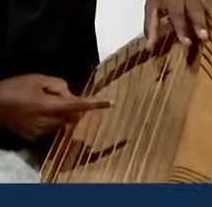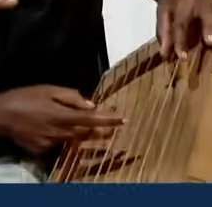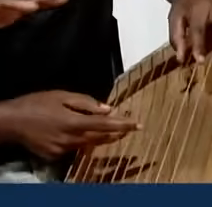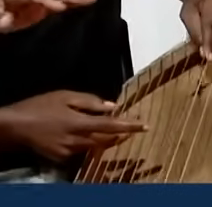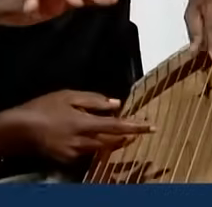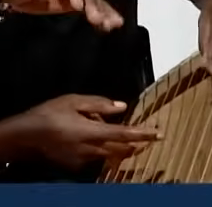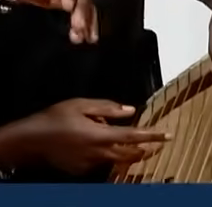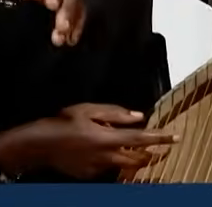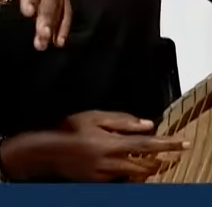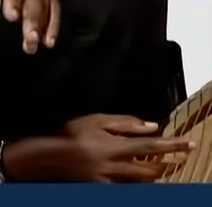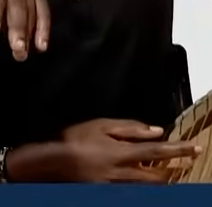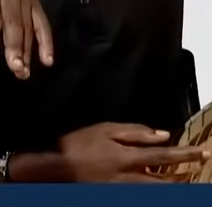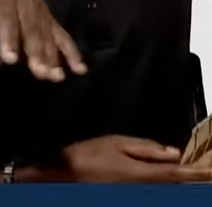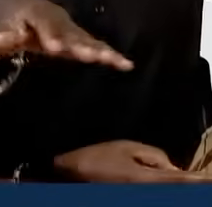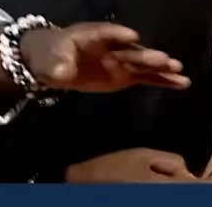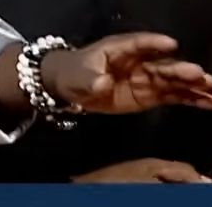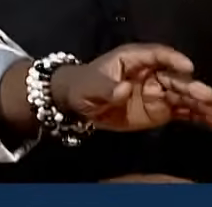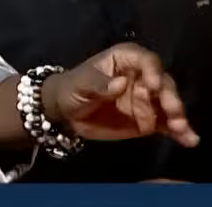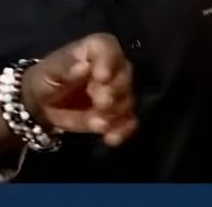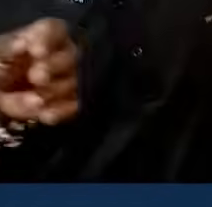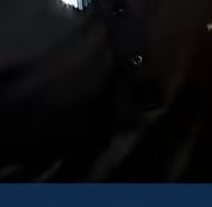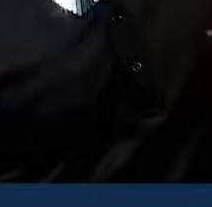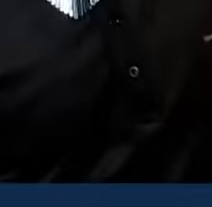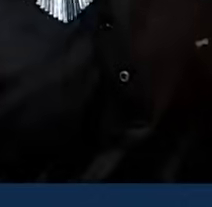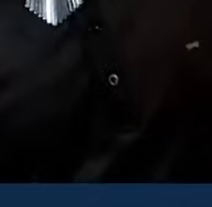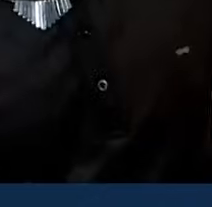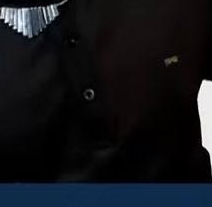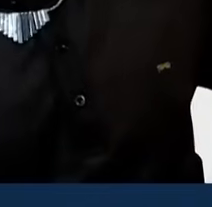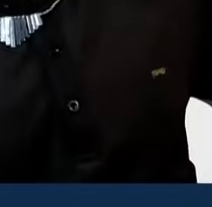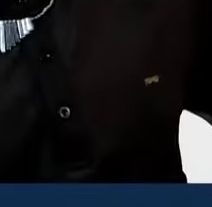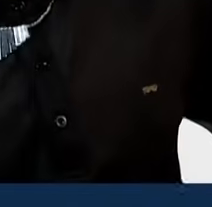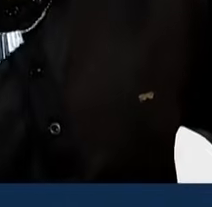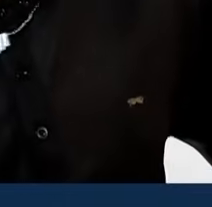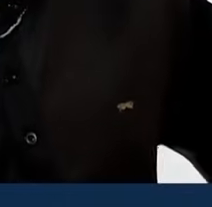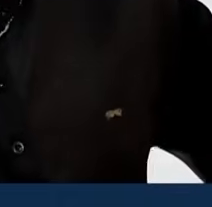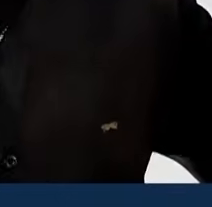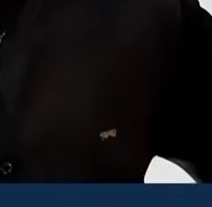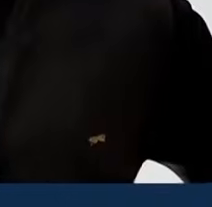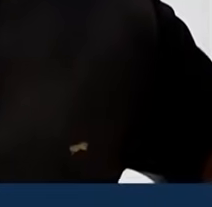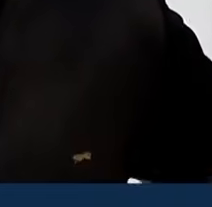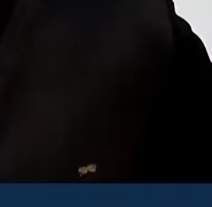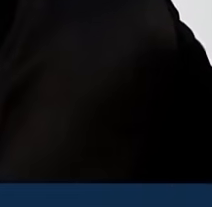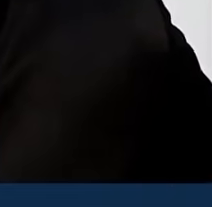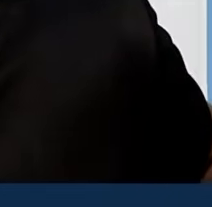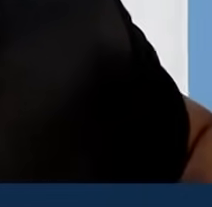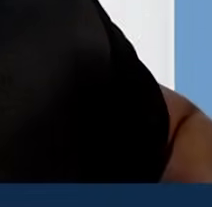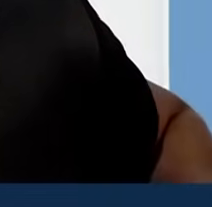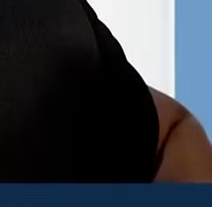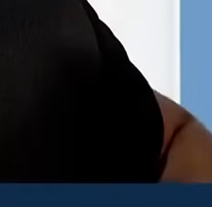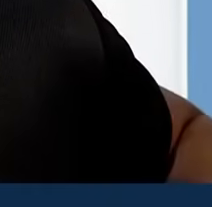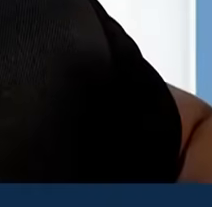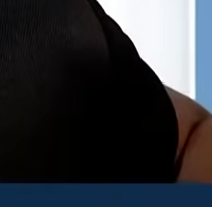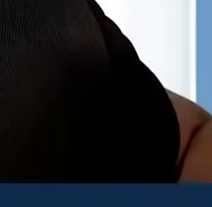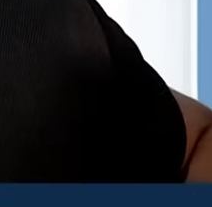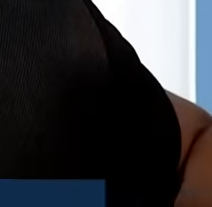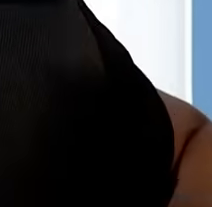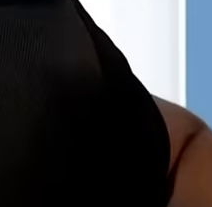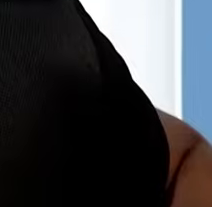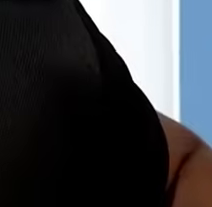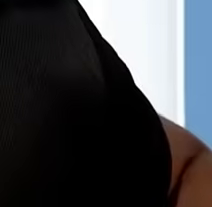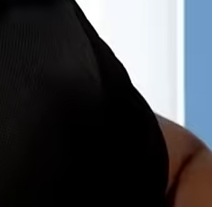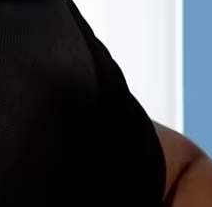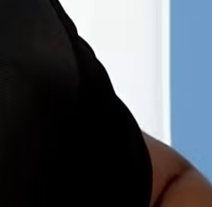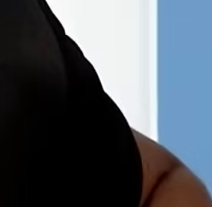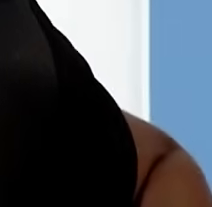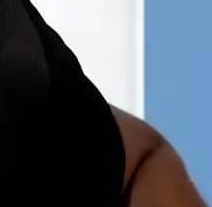natwe twabataramiye tureshimye zenda kurwana mana y'Rwanda